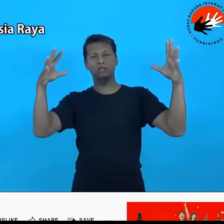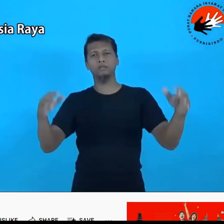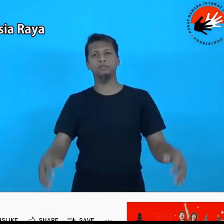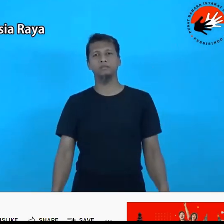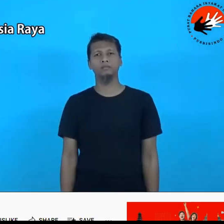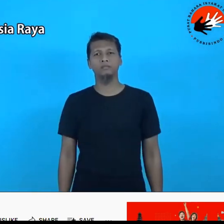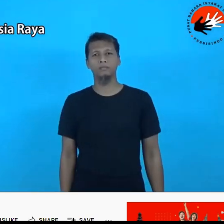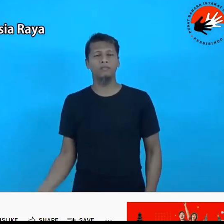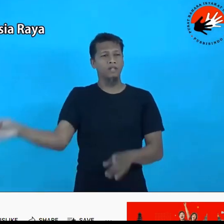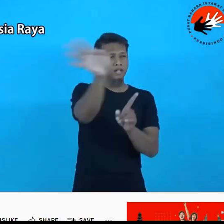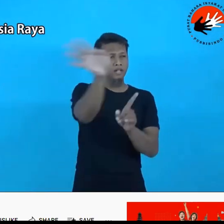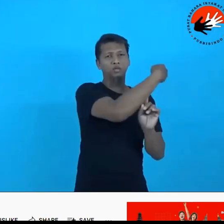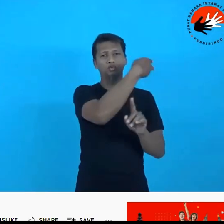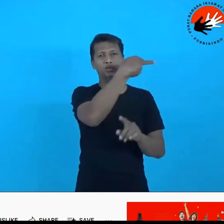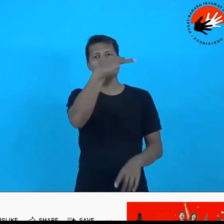semoga